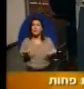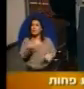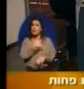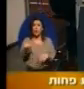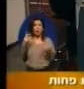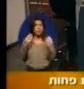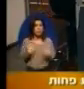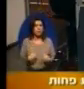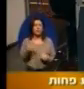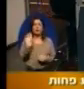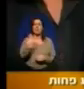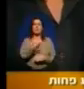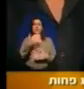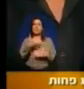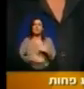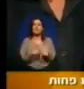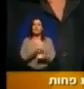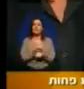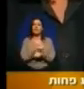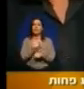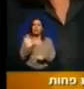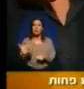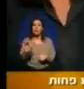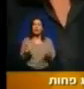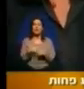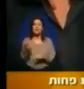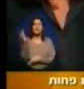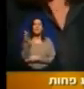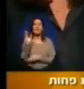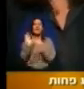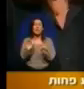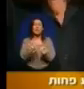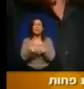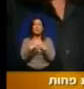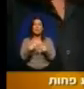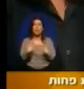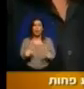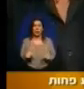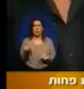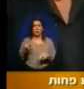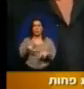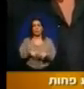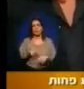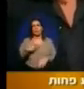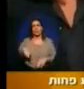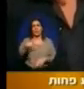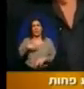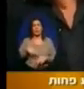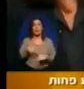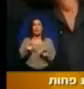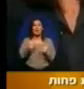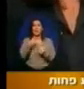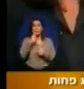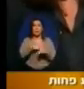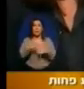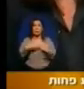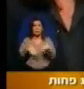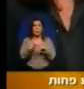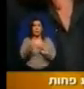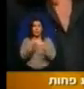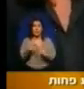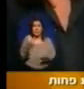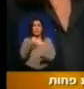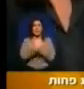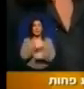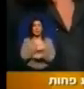מסיים את כהונתו במדינה מפוררת שהוא משאיר לנו. בואו נדבר על משפחה ממוצעת. בסוף כהונתו של